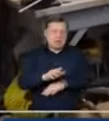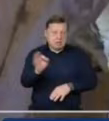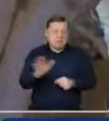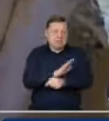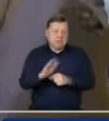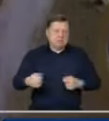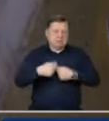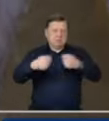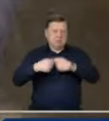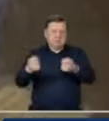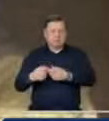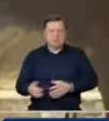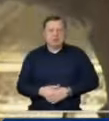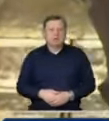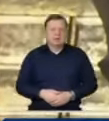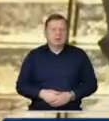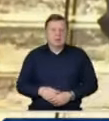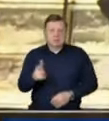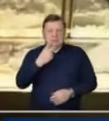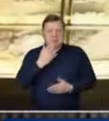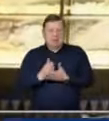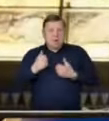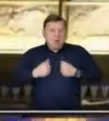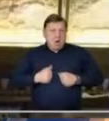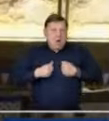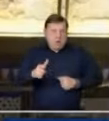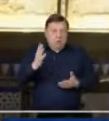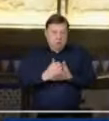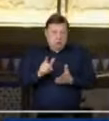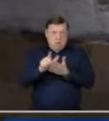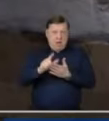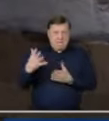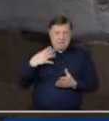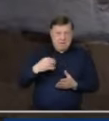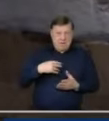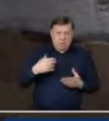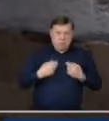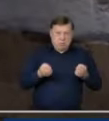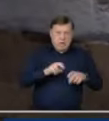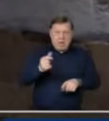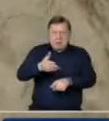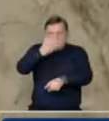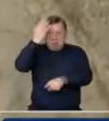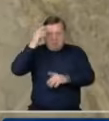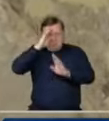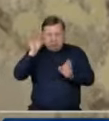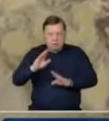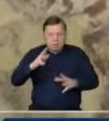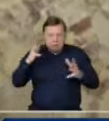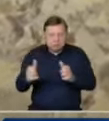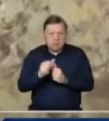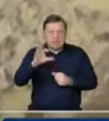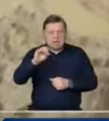biznesu. No aż trudno uwierzyć, ale ta łaźnia istniała od XII wieku, choć współcześnie nikt o niej nie wiedział. Odkryto ją w